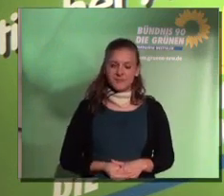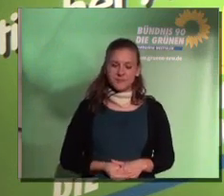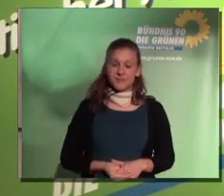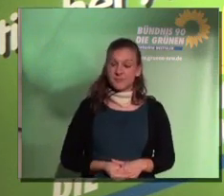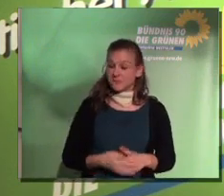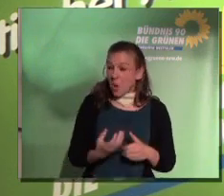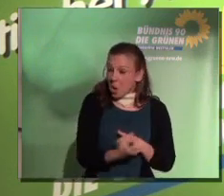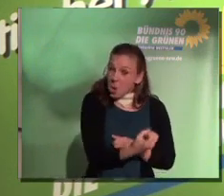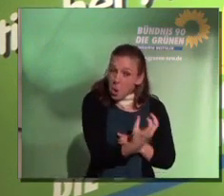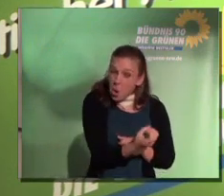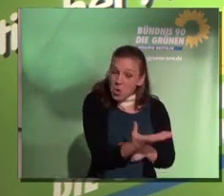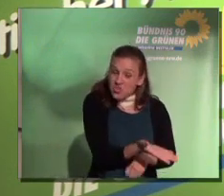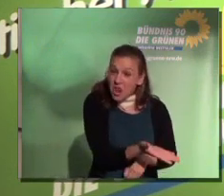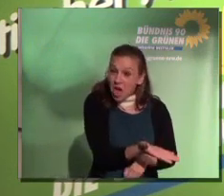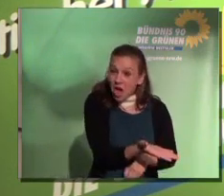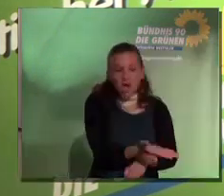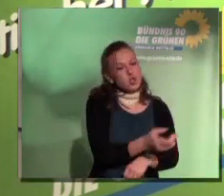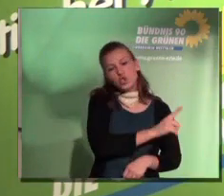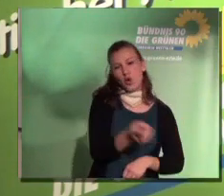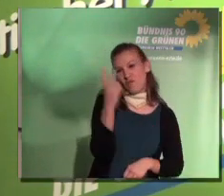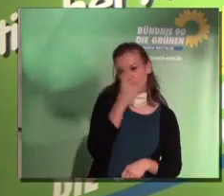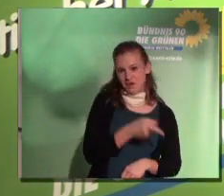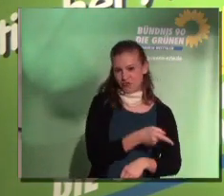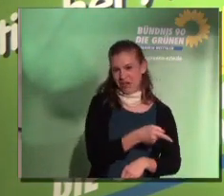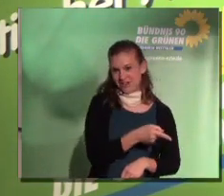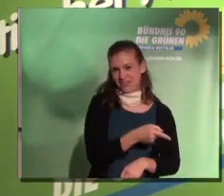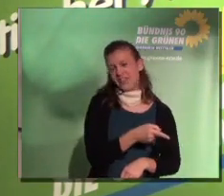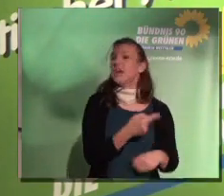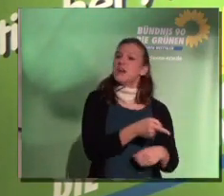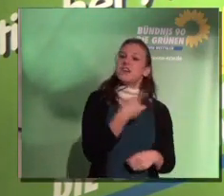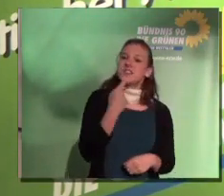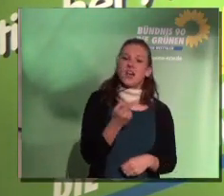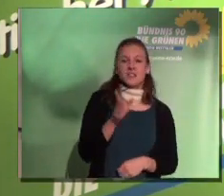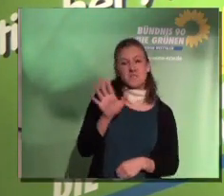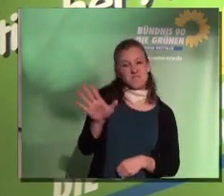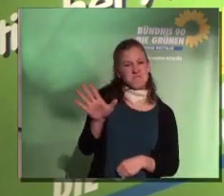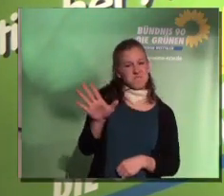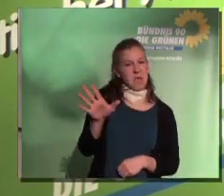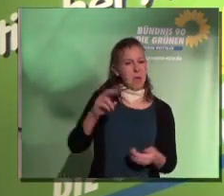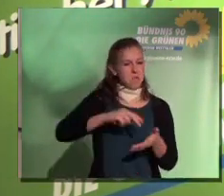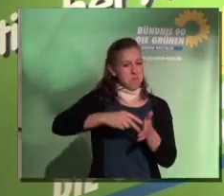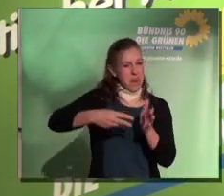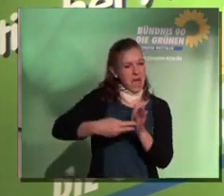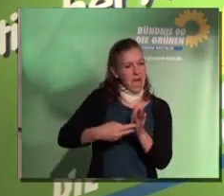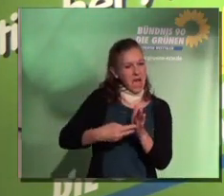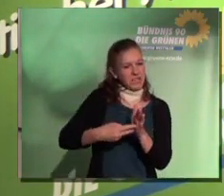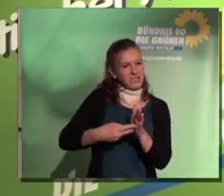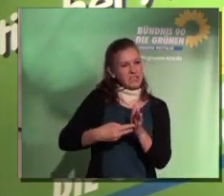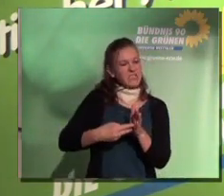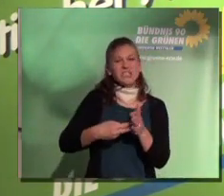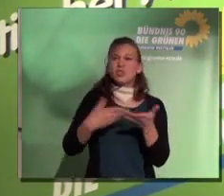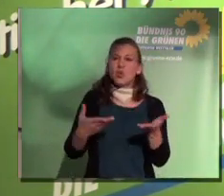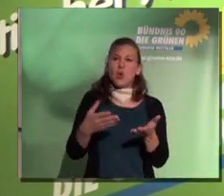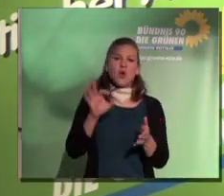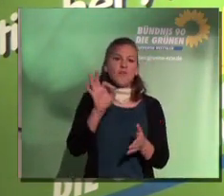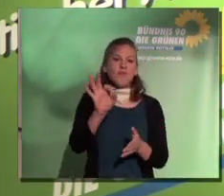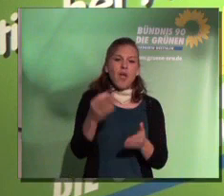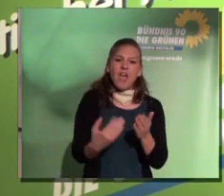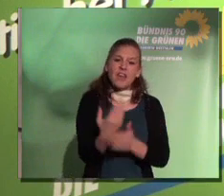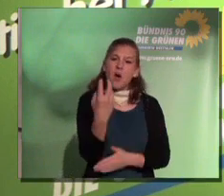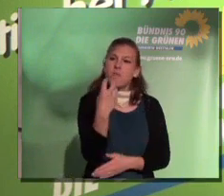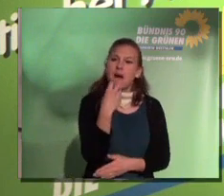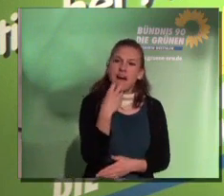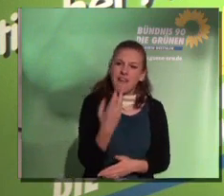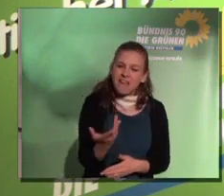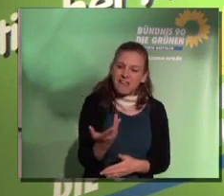Und Rösler, der hat es auch gleich verstanden. Der hat nämlich gesagt, Altmaiers Pläne werden der Ausbaustopp für die erneuerbaren Energien.